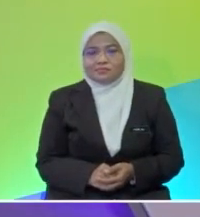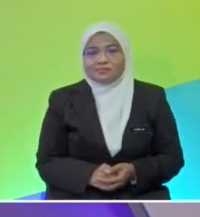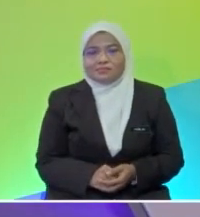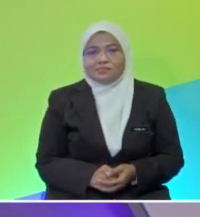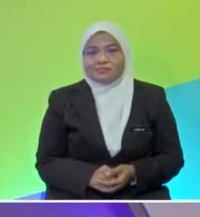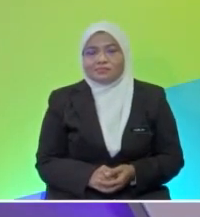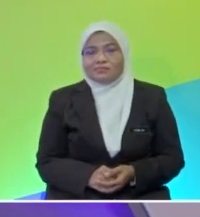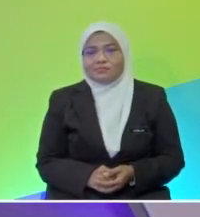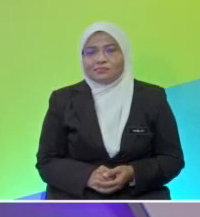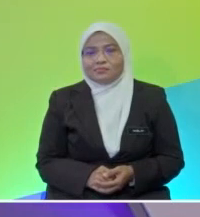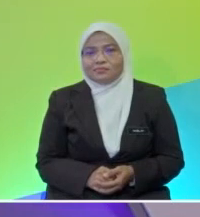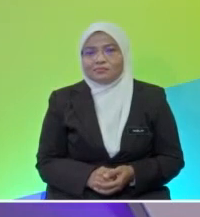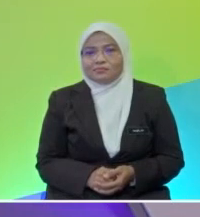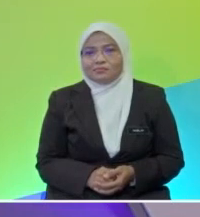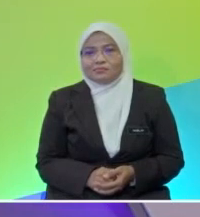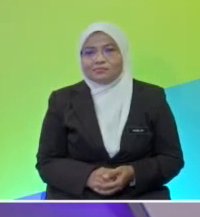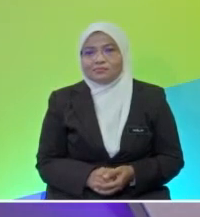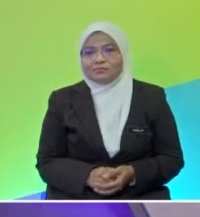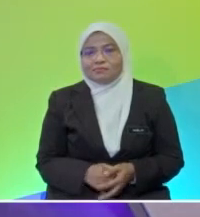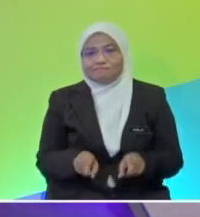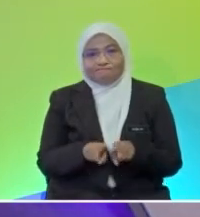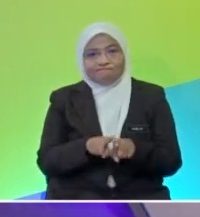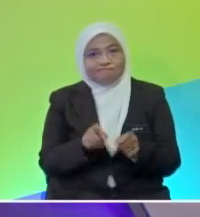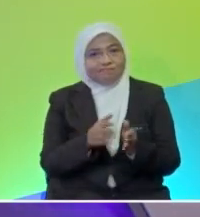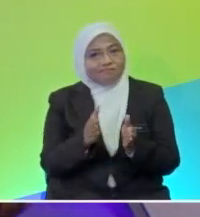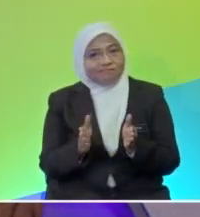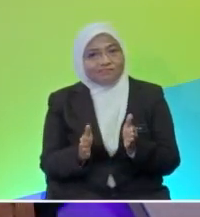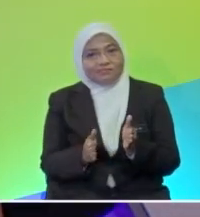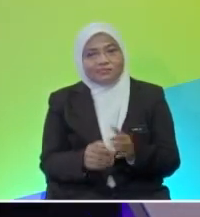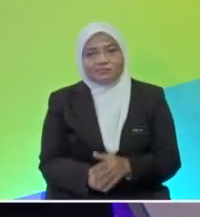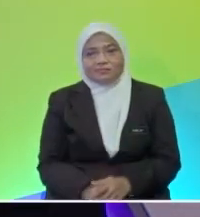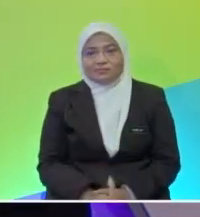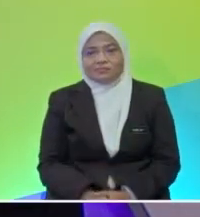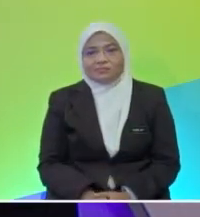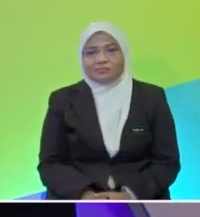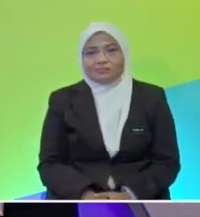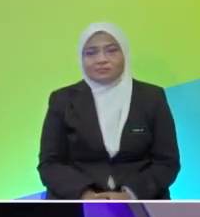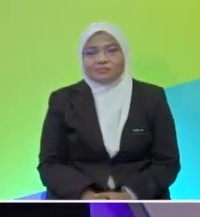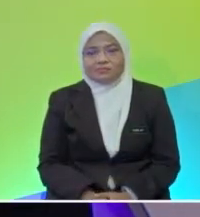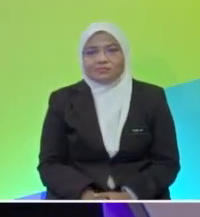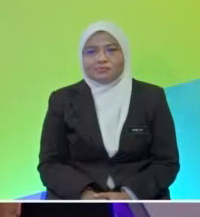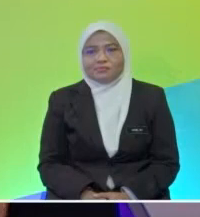59 sama dengan sebelah habis kita punya